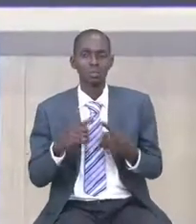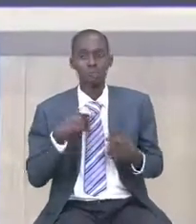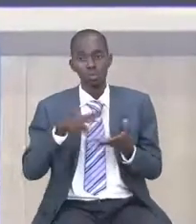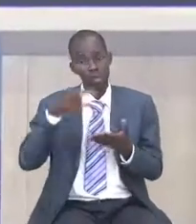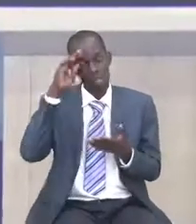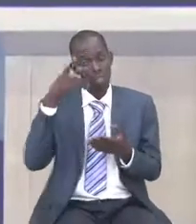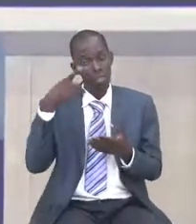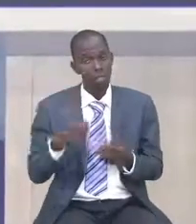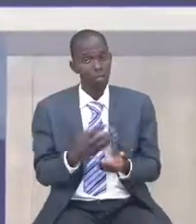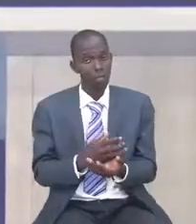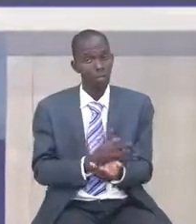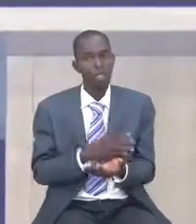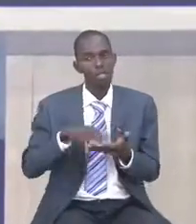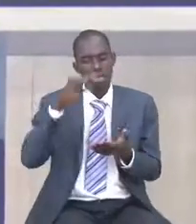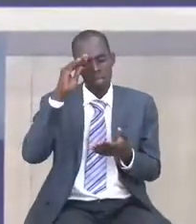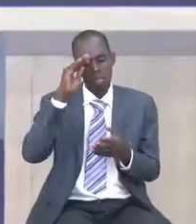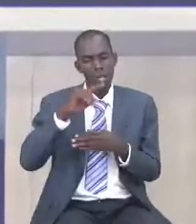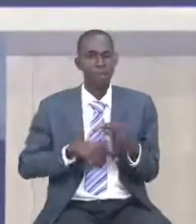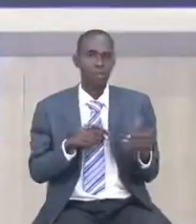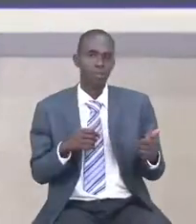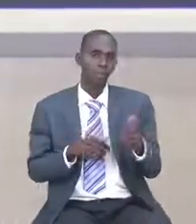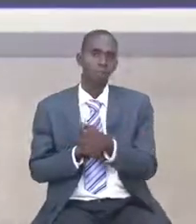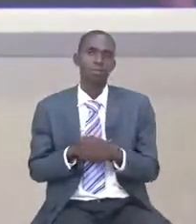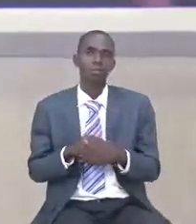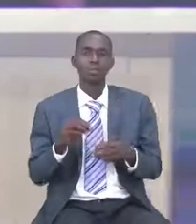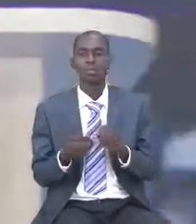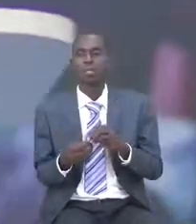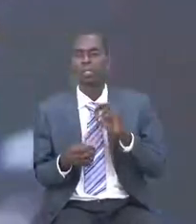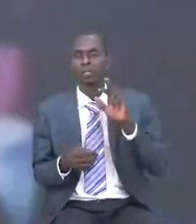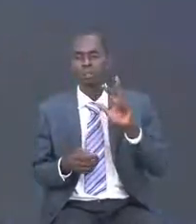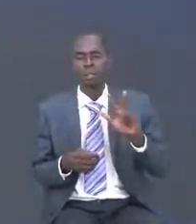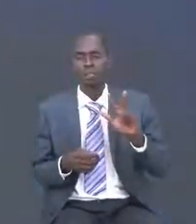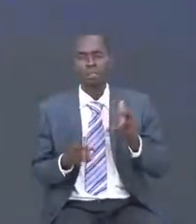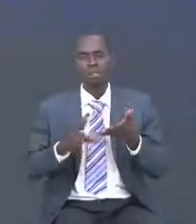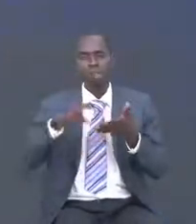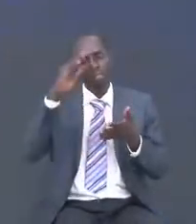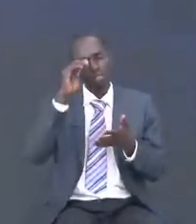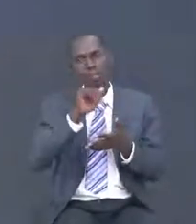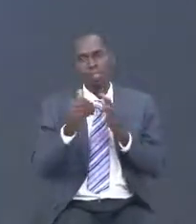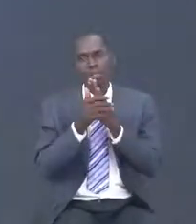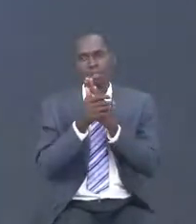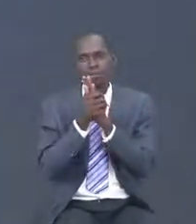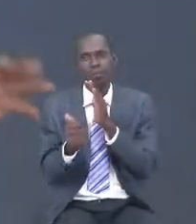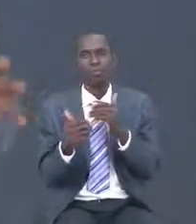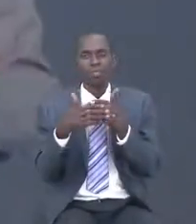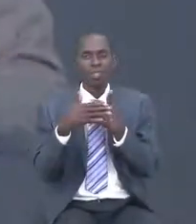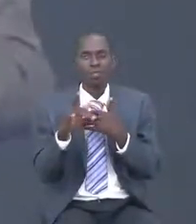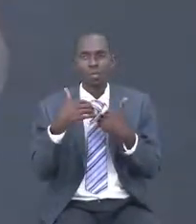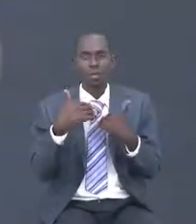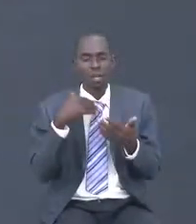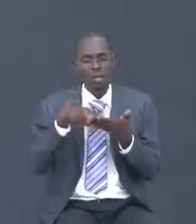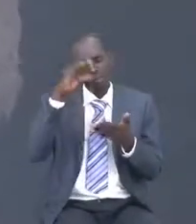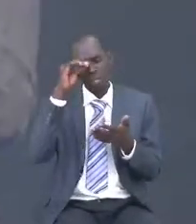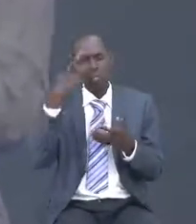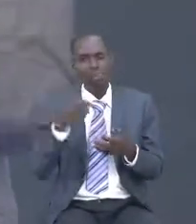moi. Tu apprends les cours, les matières. Tu apprends toi-même. Tu apprends